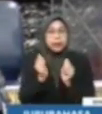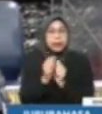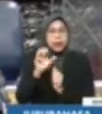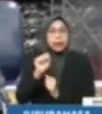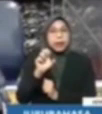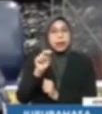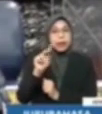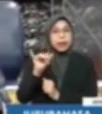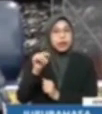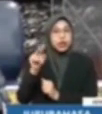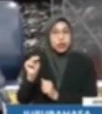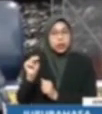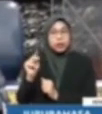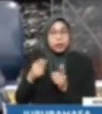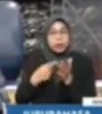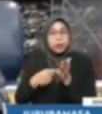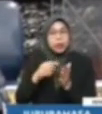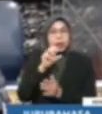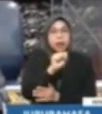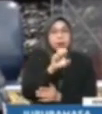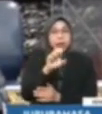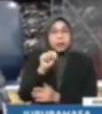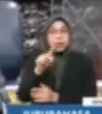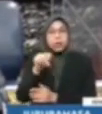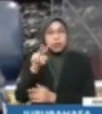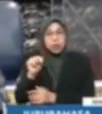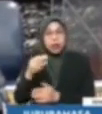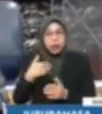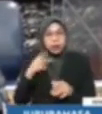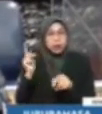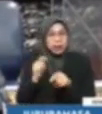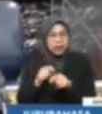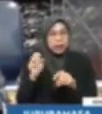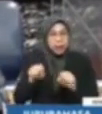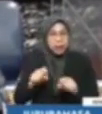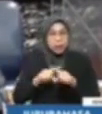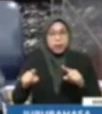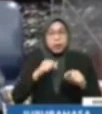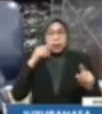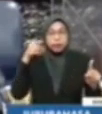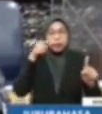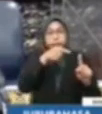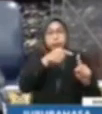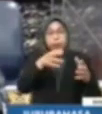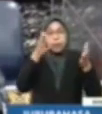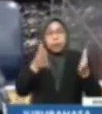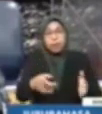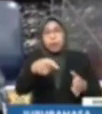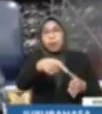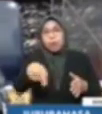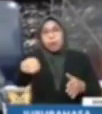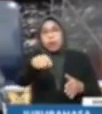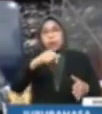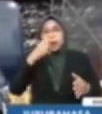ini. Ada waktunya sanction dikenakan, tapi kalau tak bersasar, yang kena nanti rakyat yang tak berdosa. Jadi kita